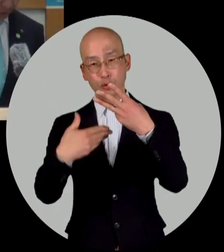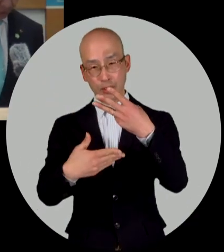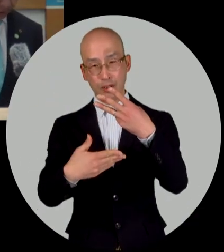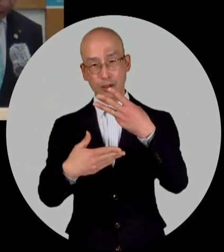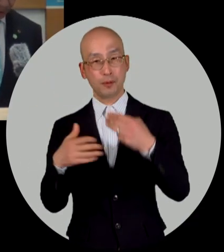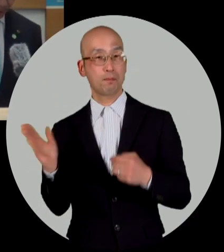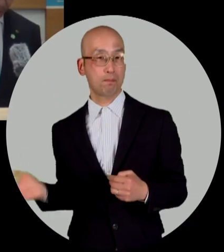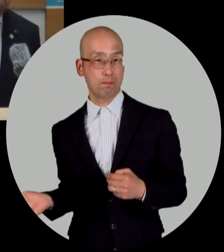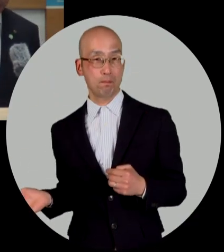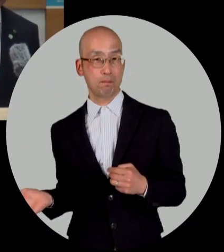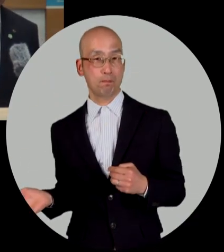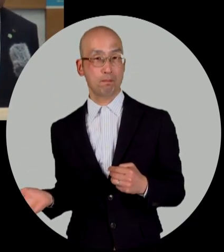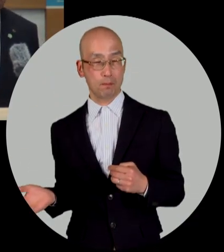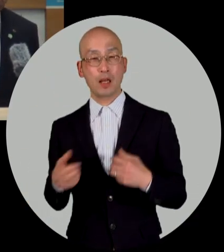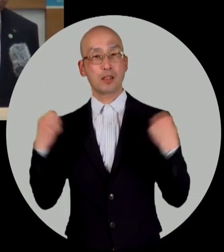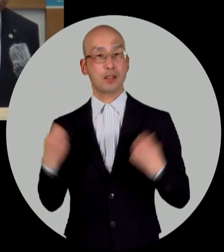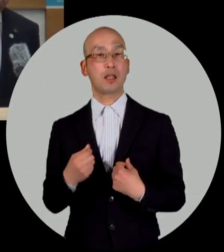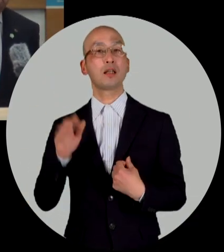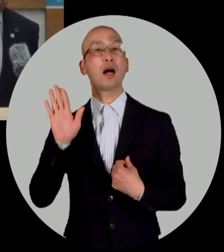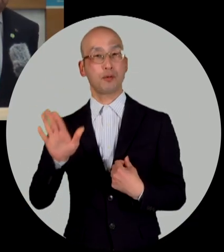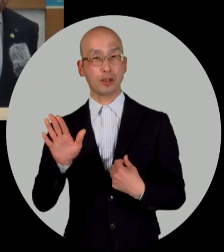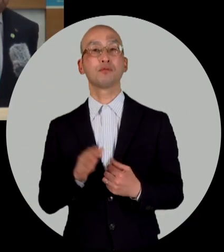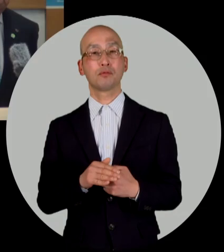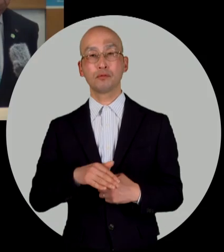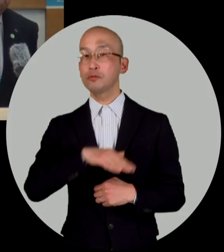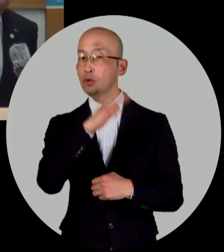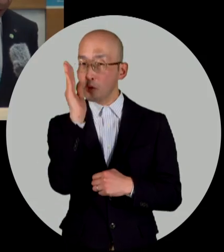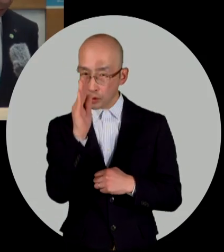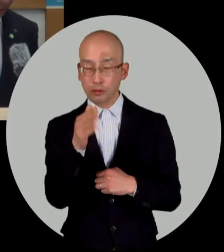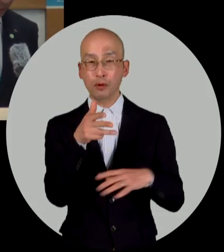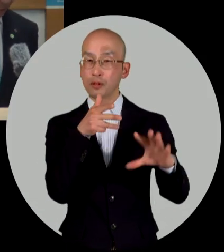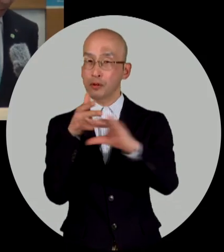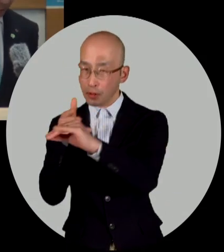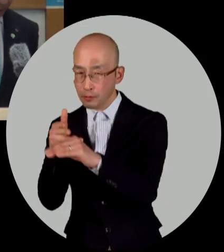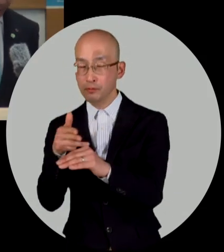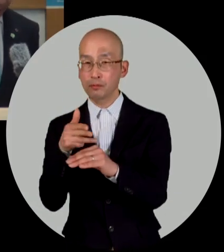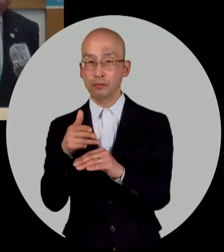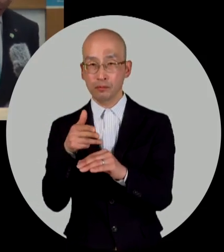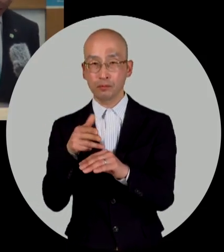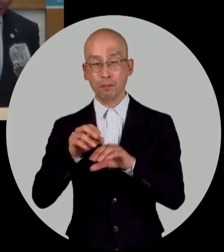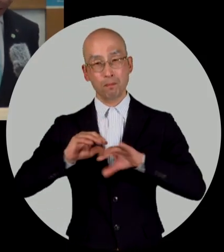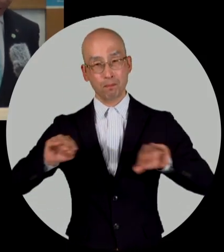グランビア京都で式典を開催いたしますので、当日の取材につきましても